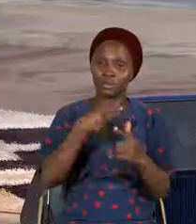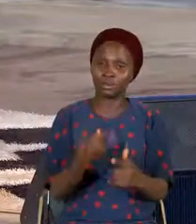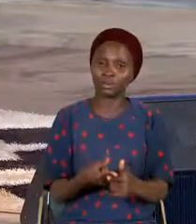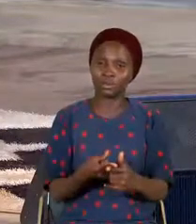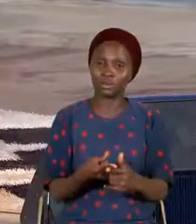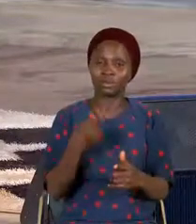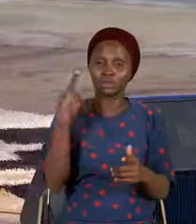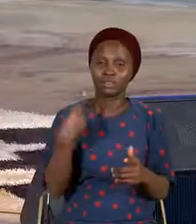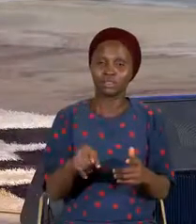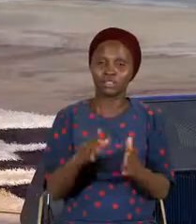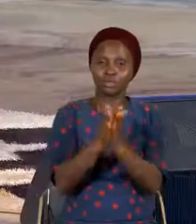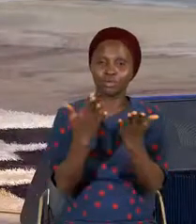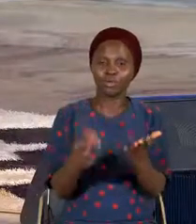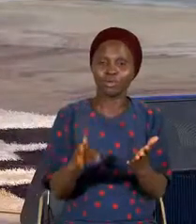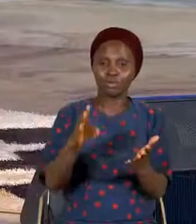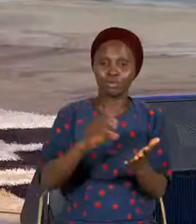Ensuite,